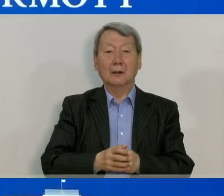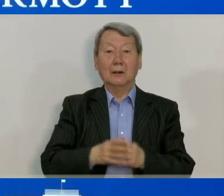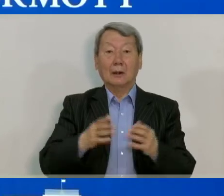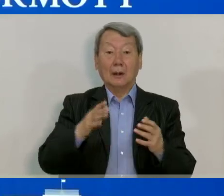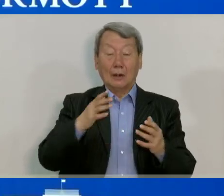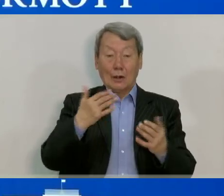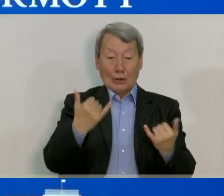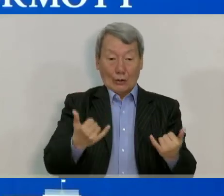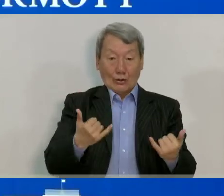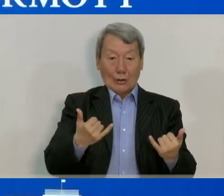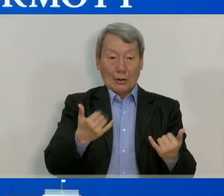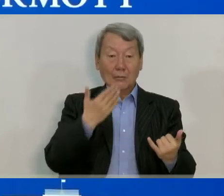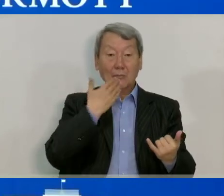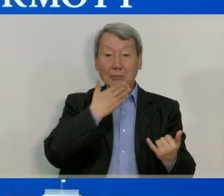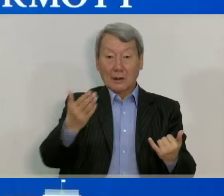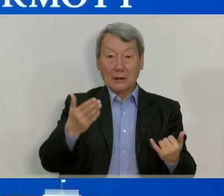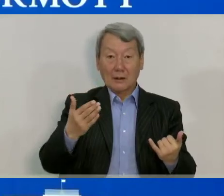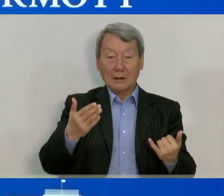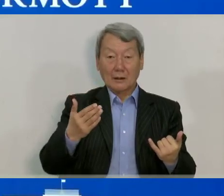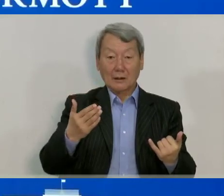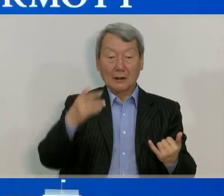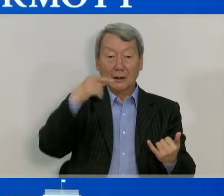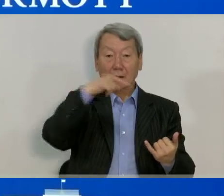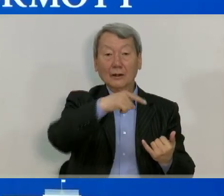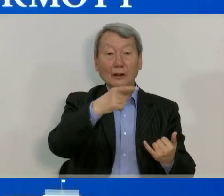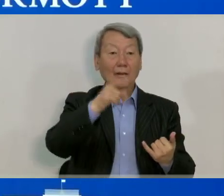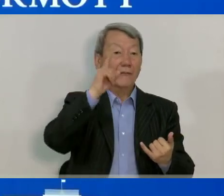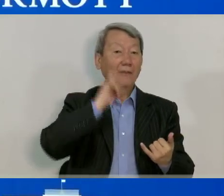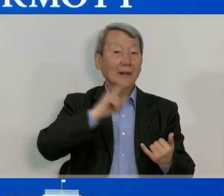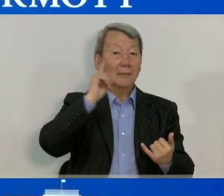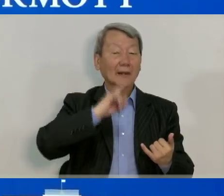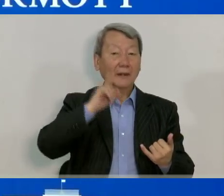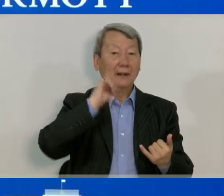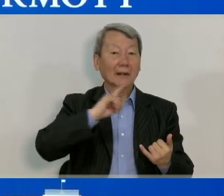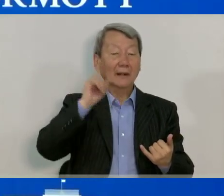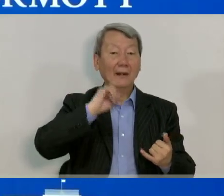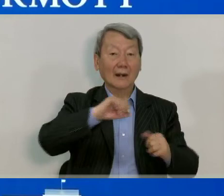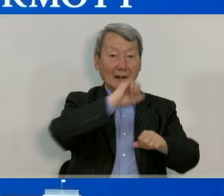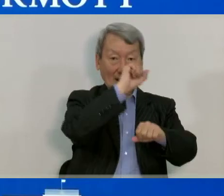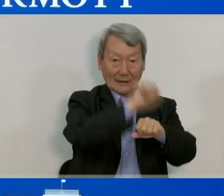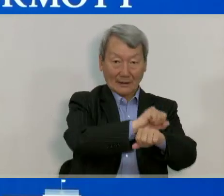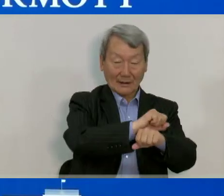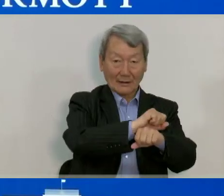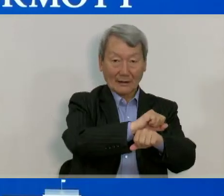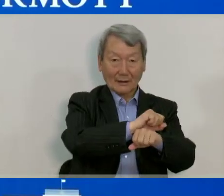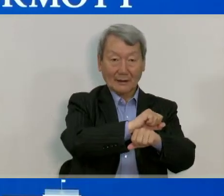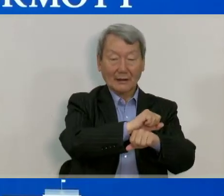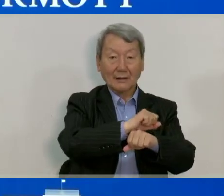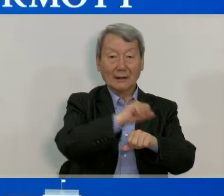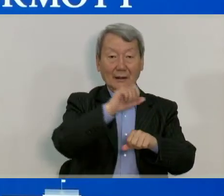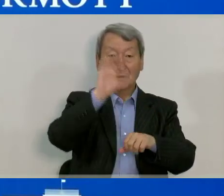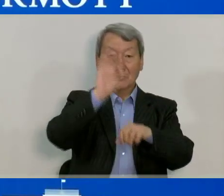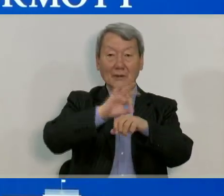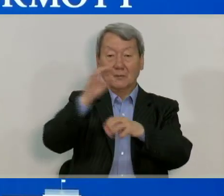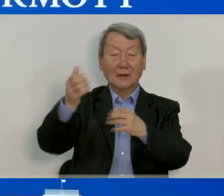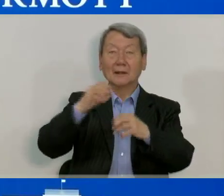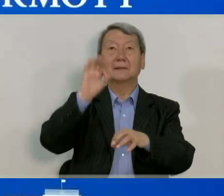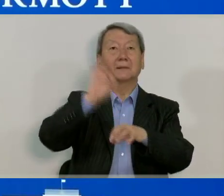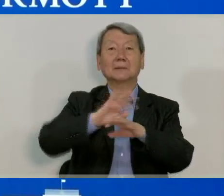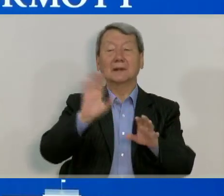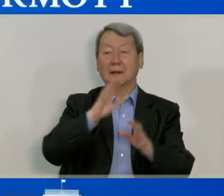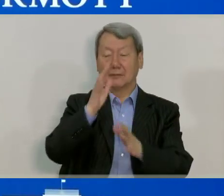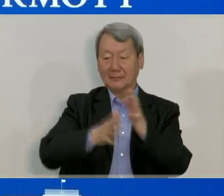С последнего вопроса. Там приостановлен прием больных, не больных, а